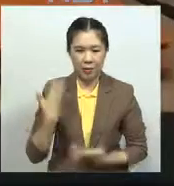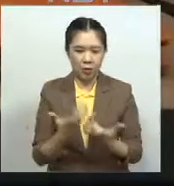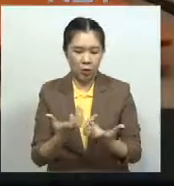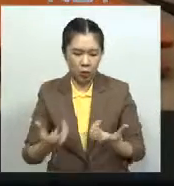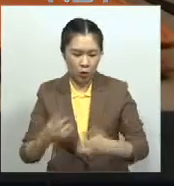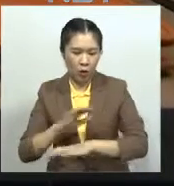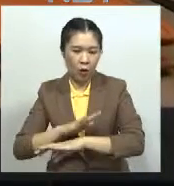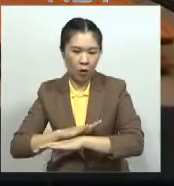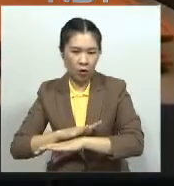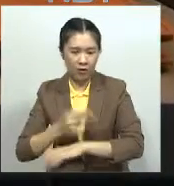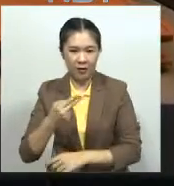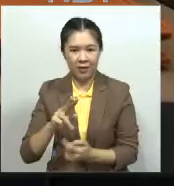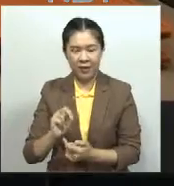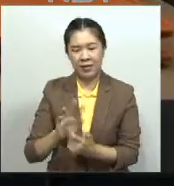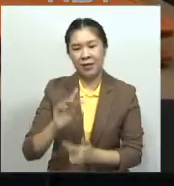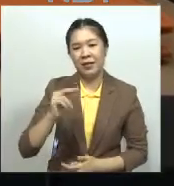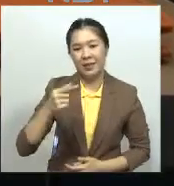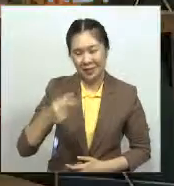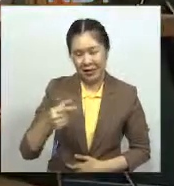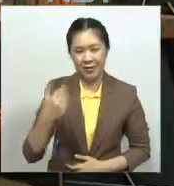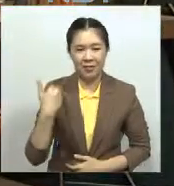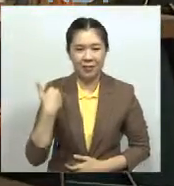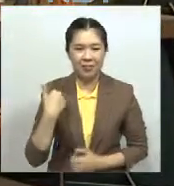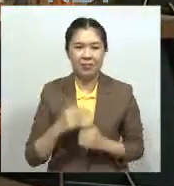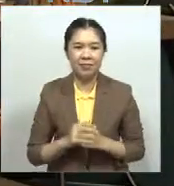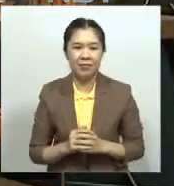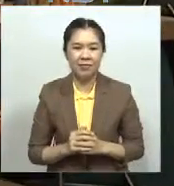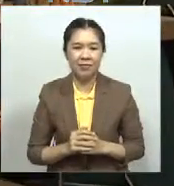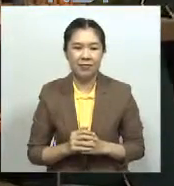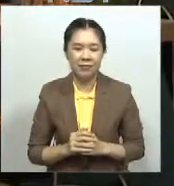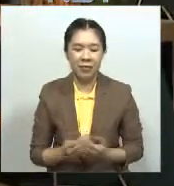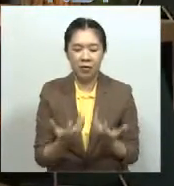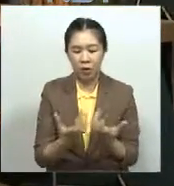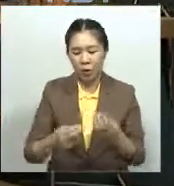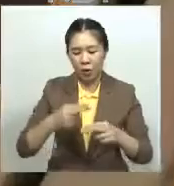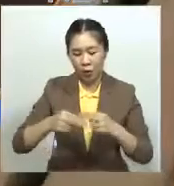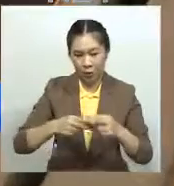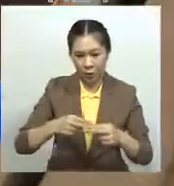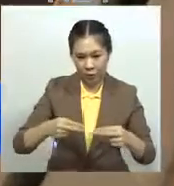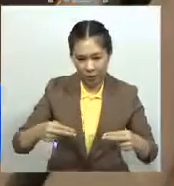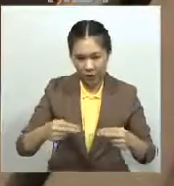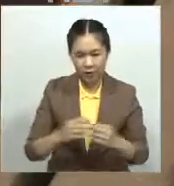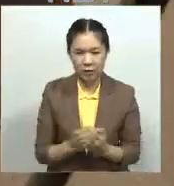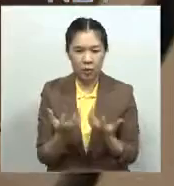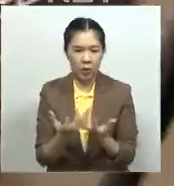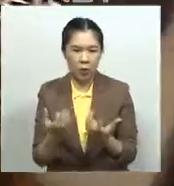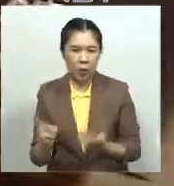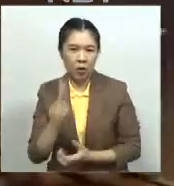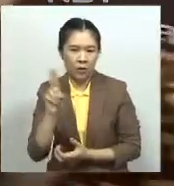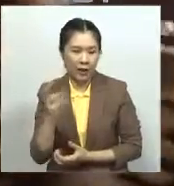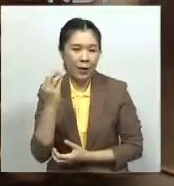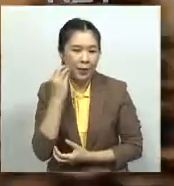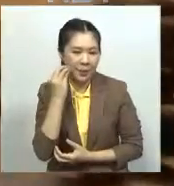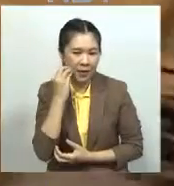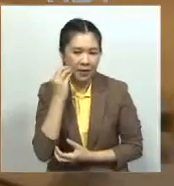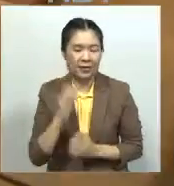องหนังหรือว่าBiff and Bill งานแสดงสินค้าของขวัญและงานแสดงสินค้าของใช้ในบ้าน